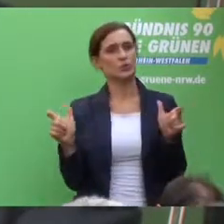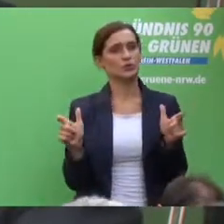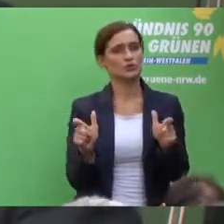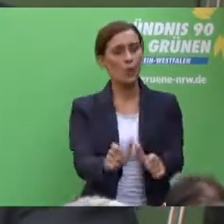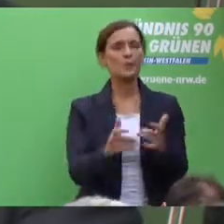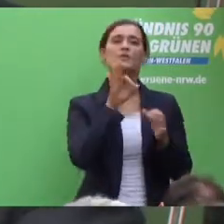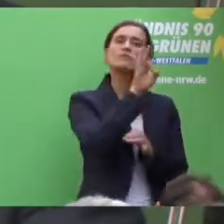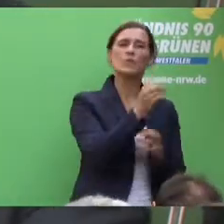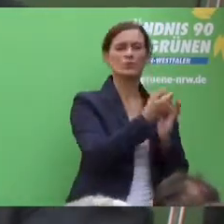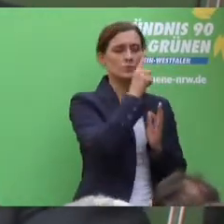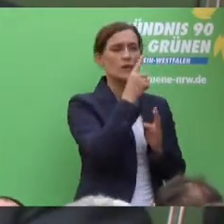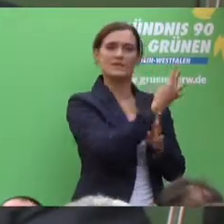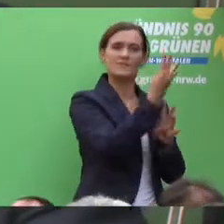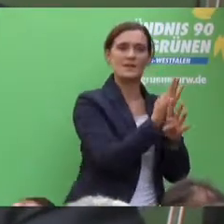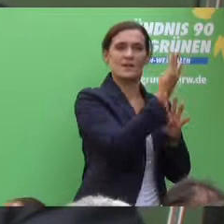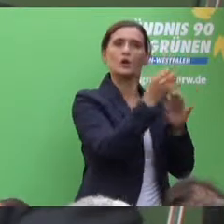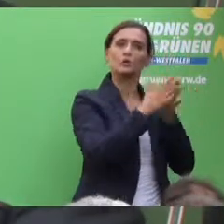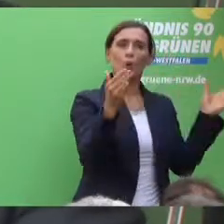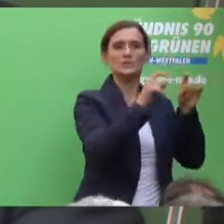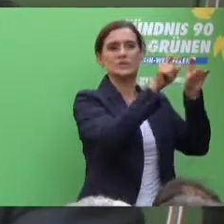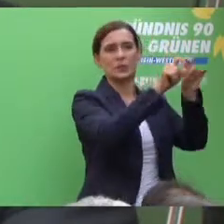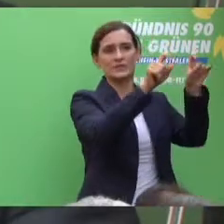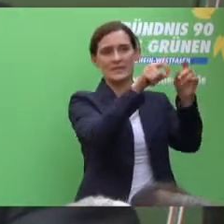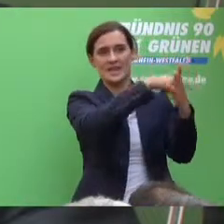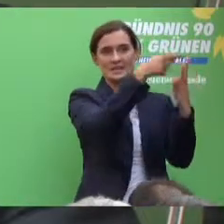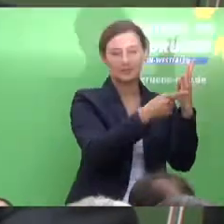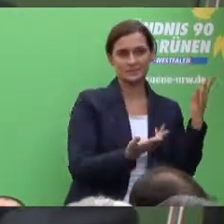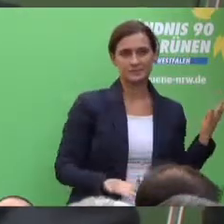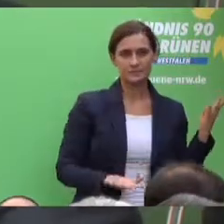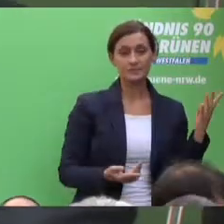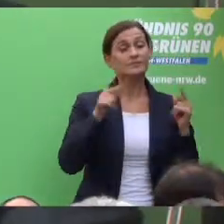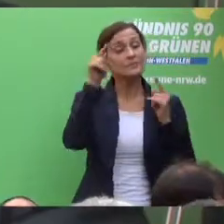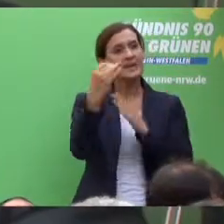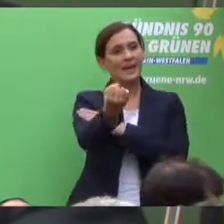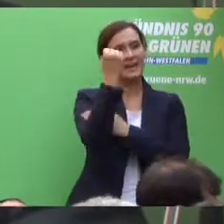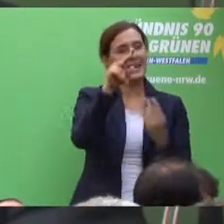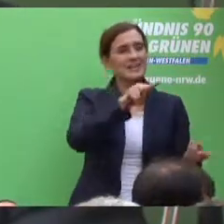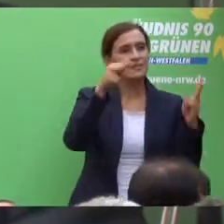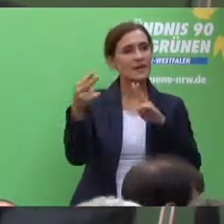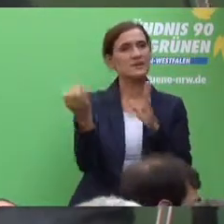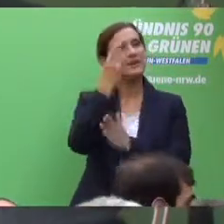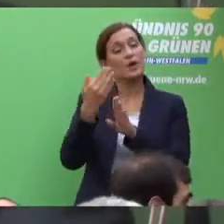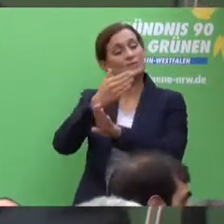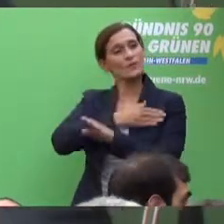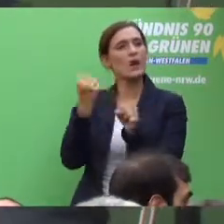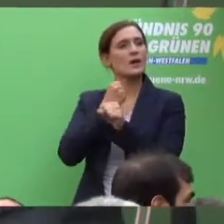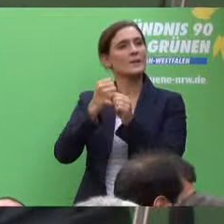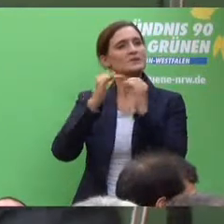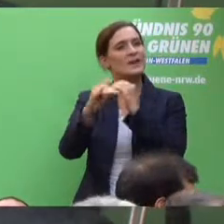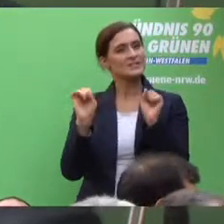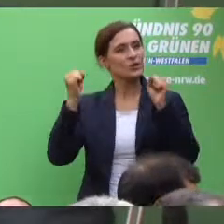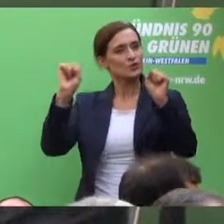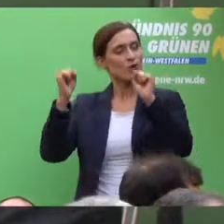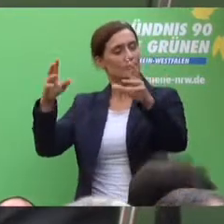Hände von vier großen Konzernen. Diese Energiewende, die hat nicht nur Arbeitsplätze geschaffen. Sie spart uns nicht